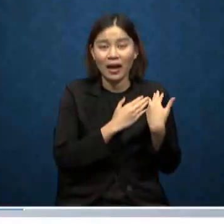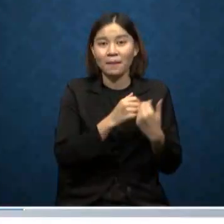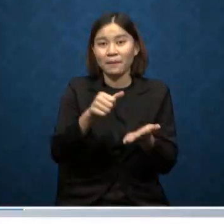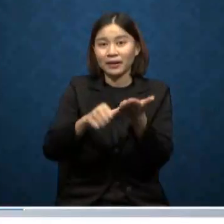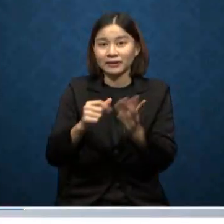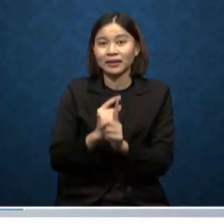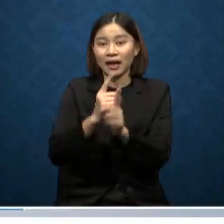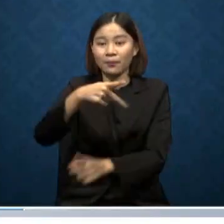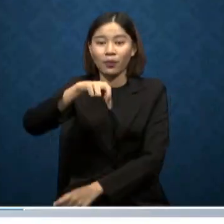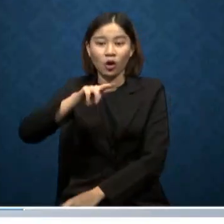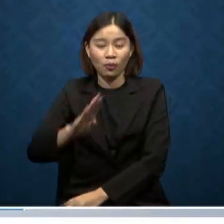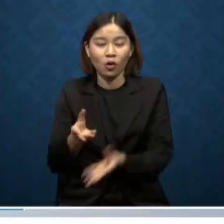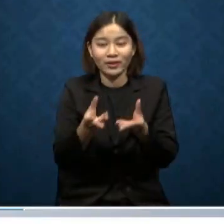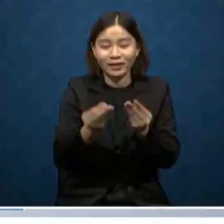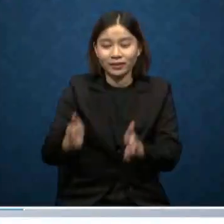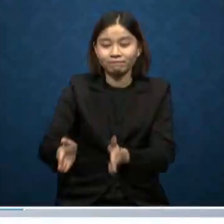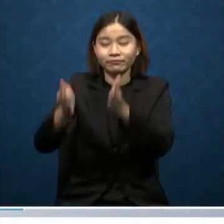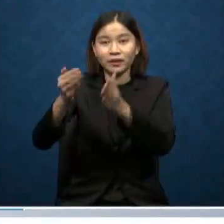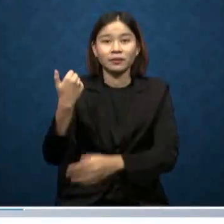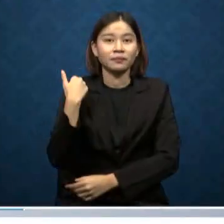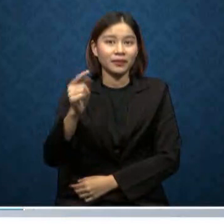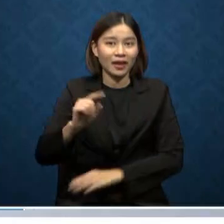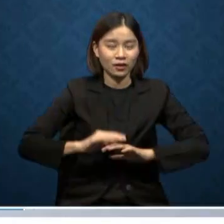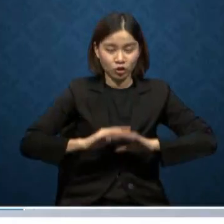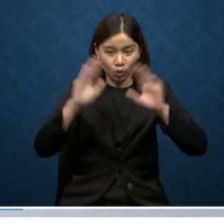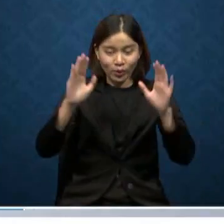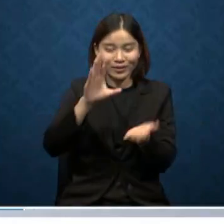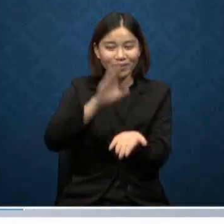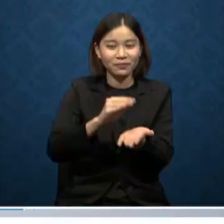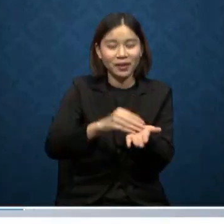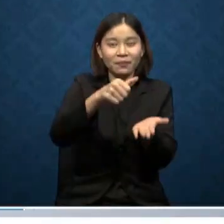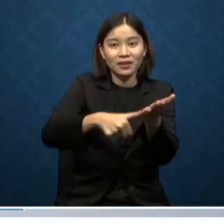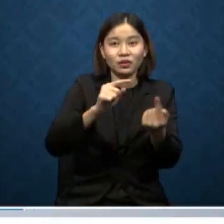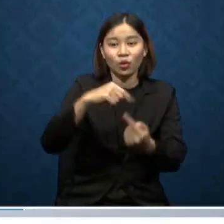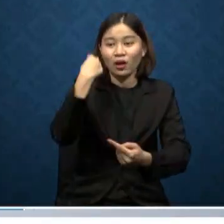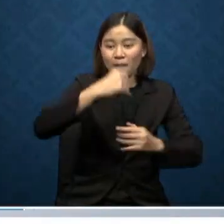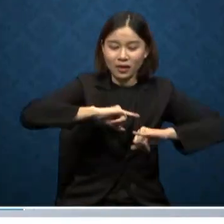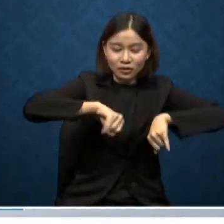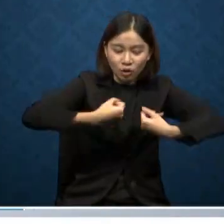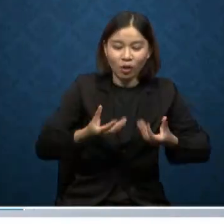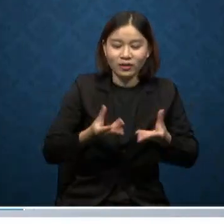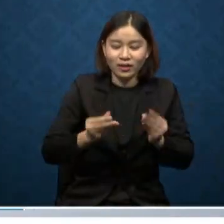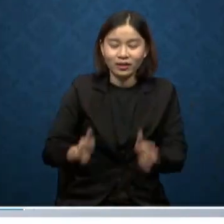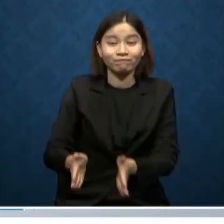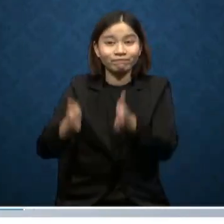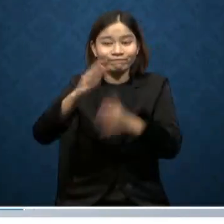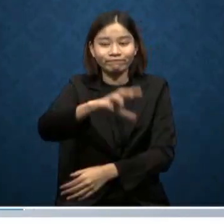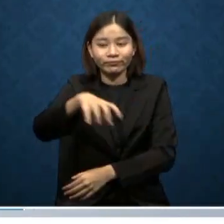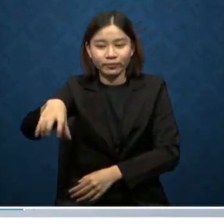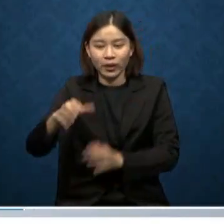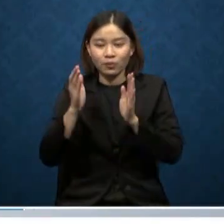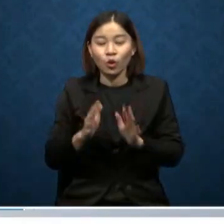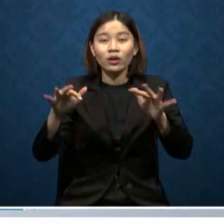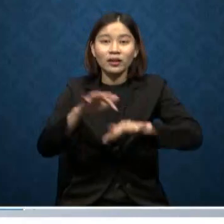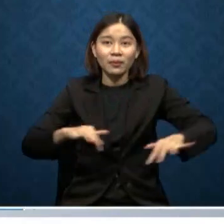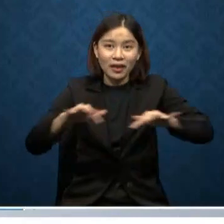รพสีทดและส่ปกสรางครัได้แ่การยกเว้นการจดเกบผสีสำหรบเจาของที่ดินหอส่งปลกสรางซึงเปบุคคลธร